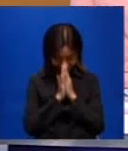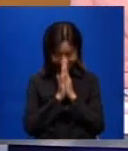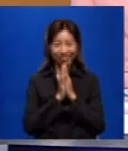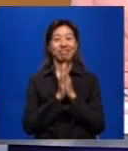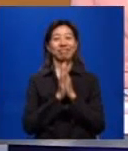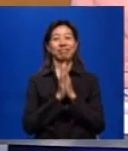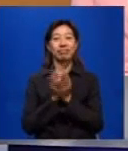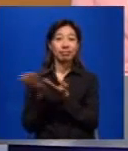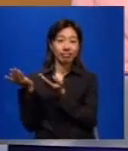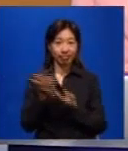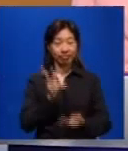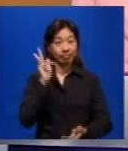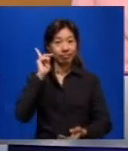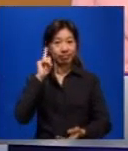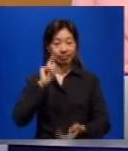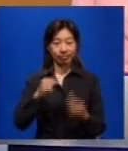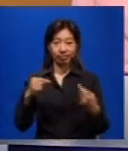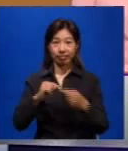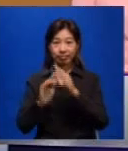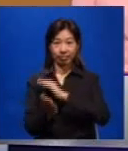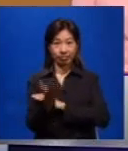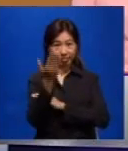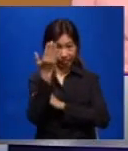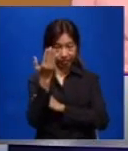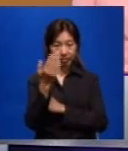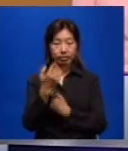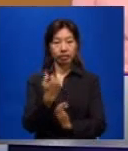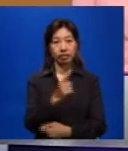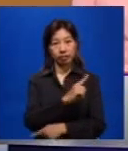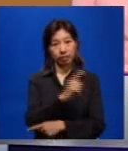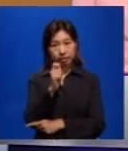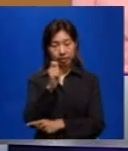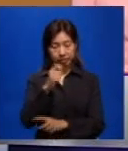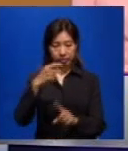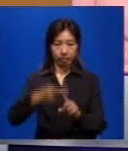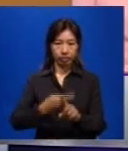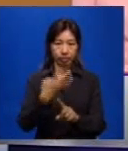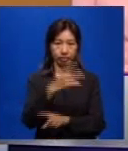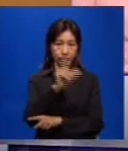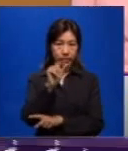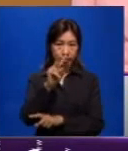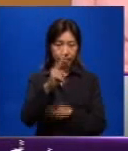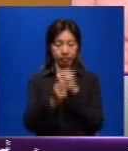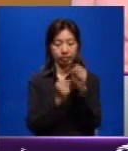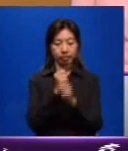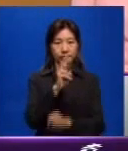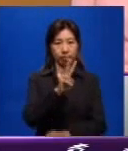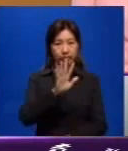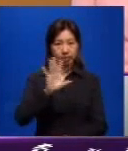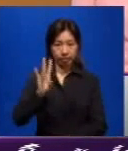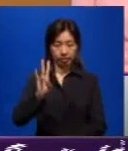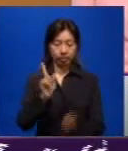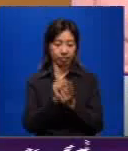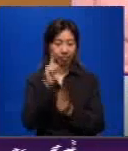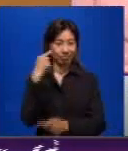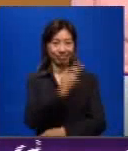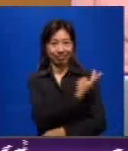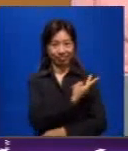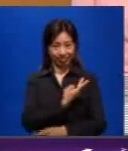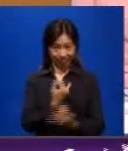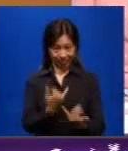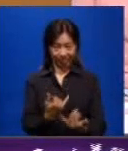สวัสดีค่ะ สวัสดีค่ะต้อนรับผู้ชมเข้าสู่ข่าวภาคเช้าประจำวันอังคารที่22เมษายน2557กับคุณปวีณาฟักทองและดิฉันนิสา